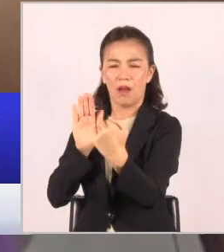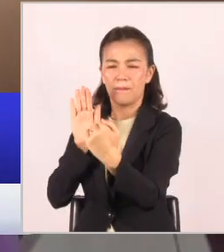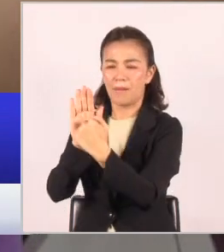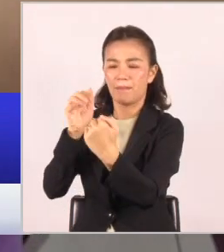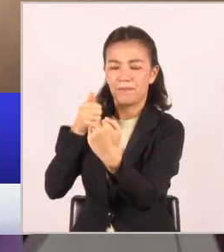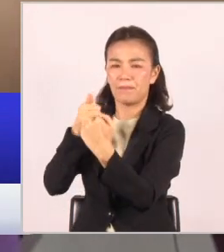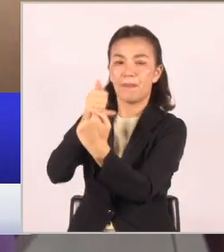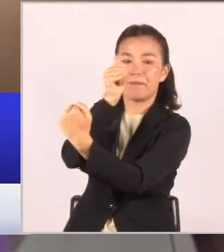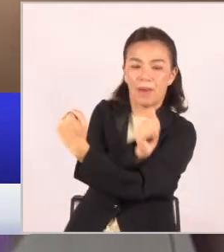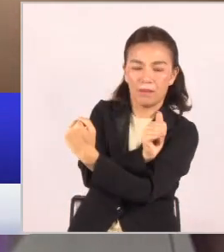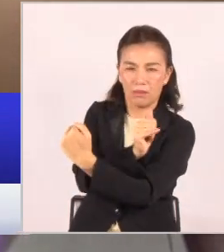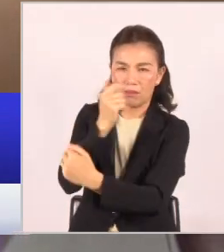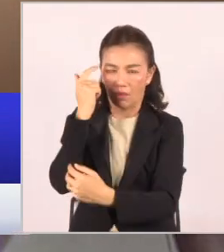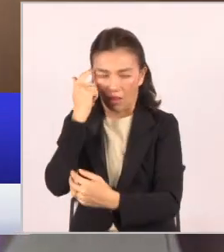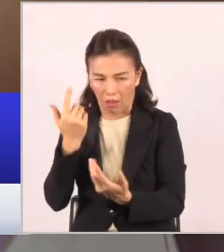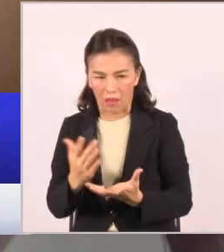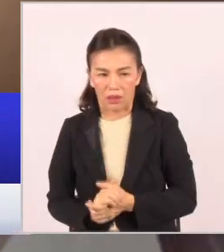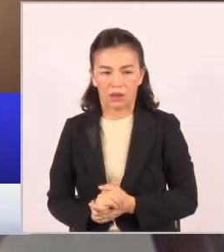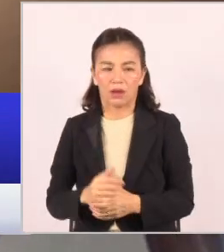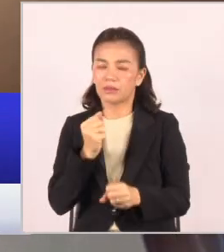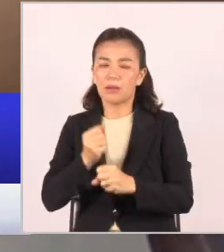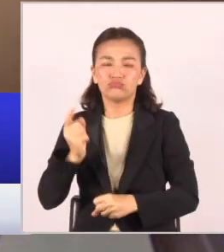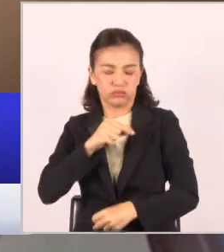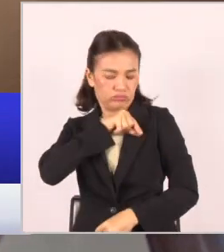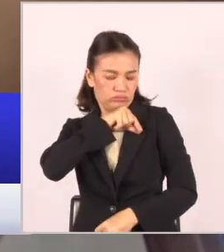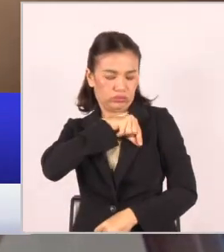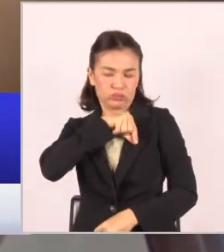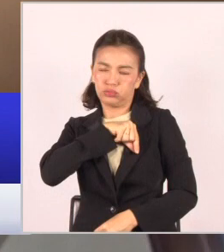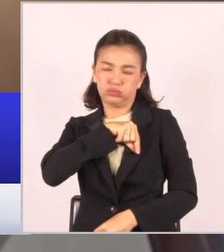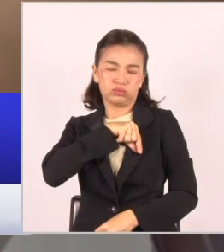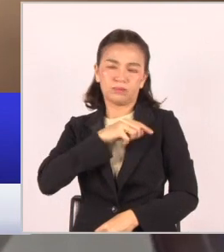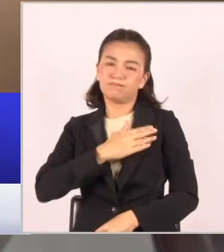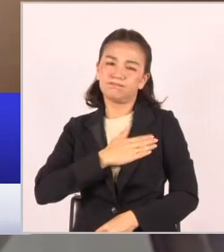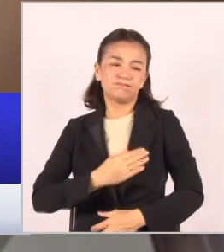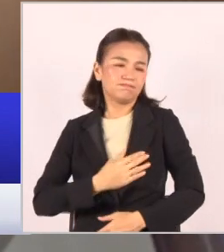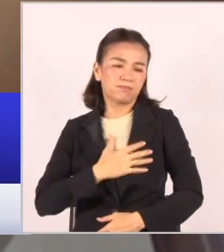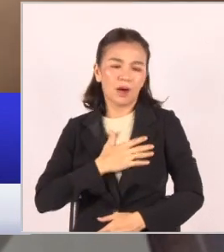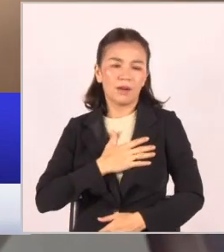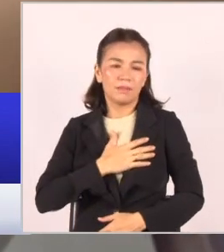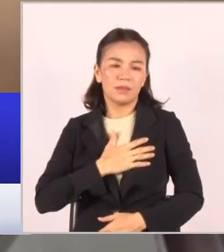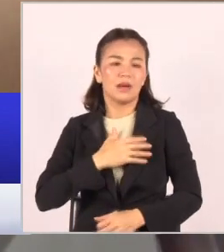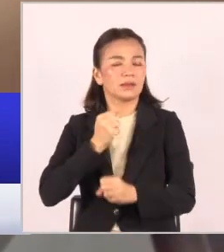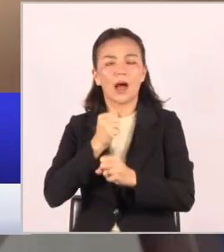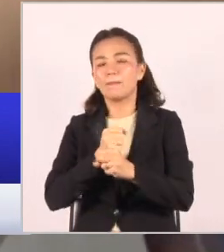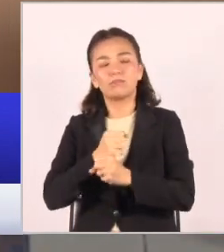จำครับนี่ตั้งแต่ปฏิบัติหน้าที่งาน ครับ จราจรมาผมใส่ประจำ